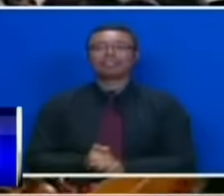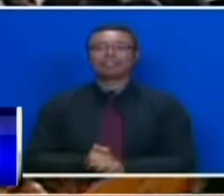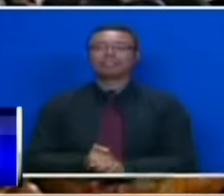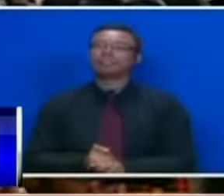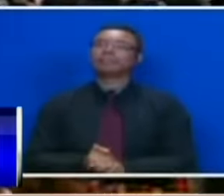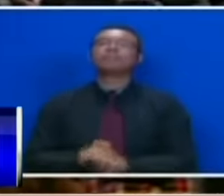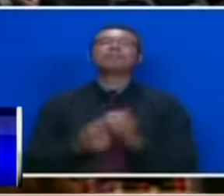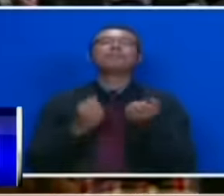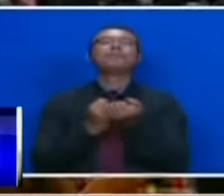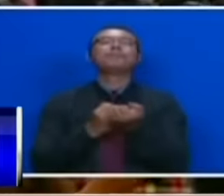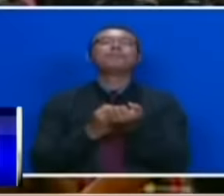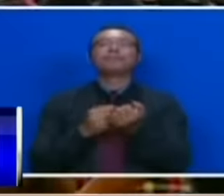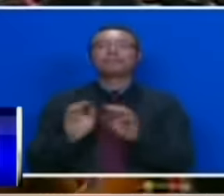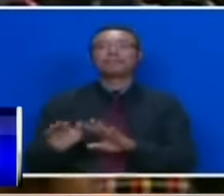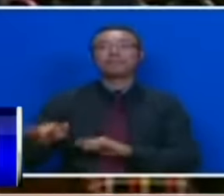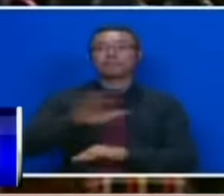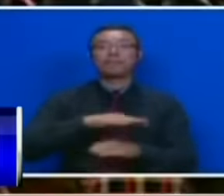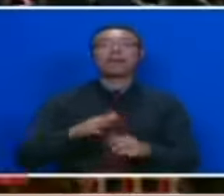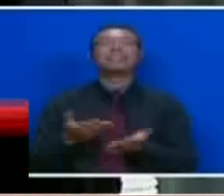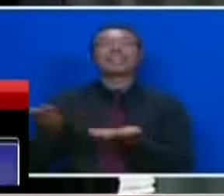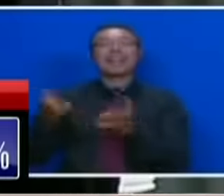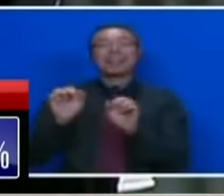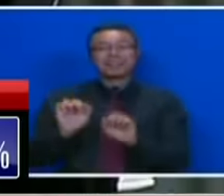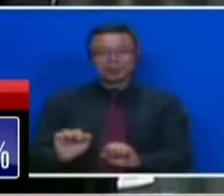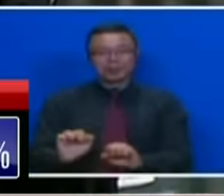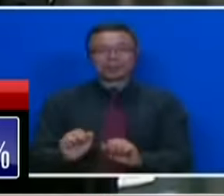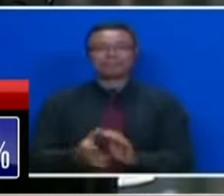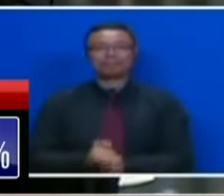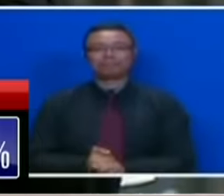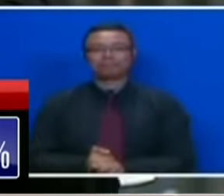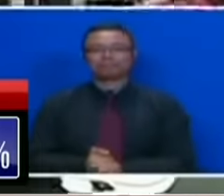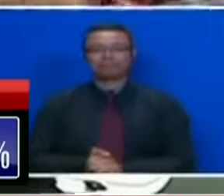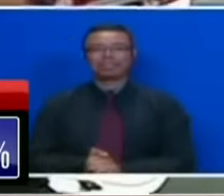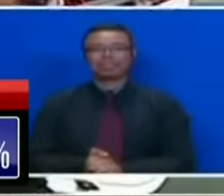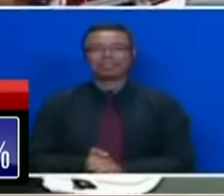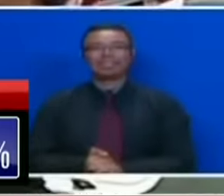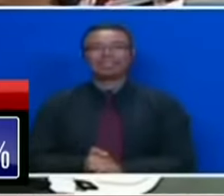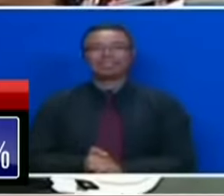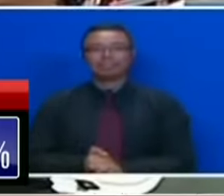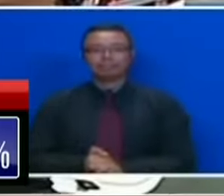Para pendukung juga silakan duduk. Silakan duduk.